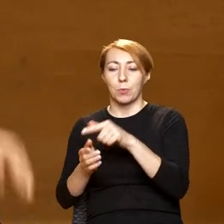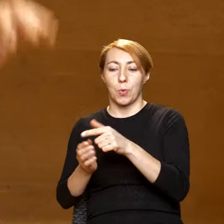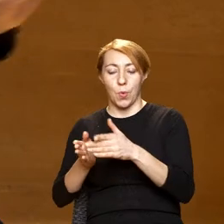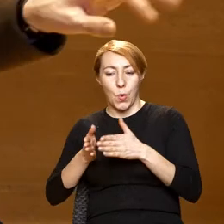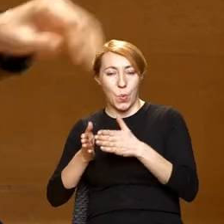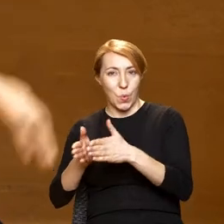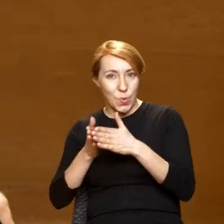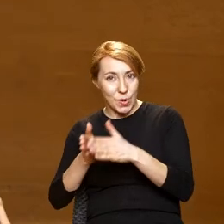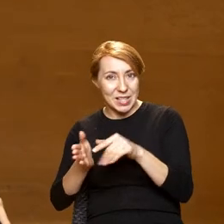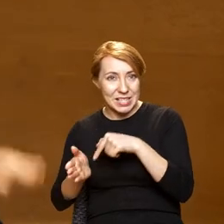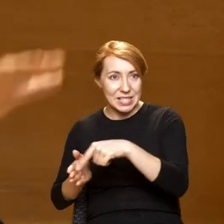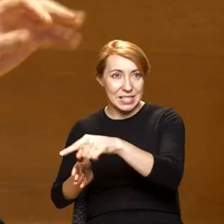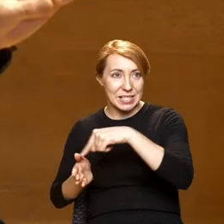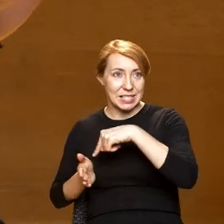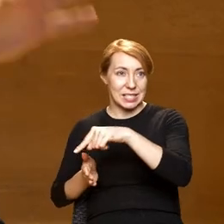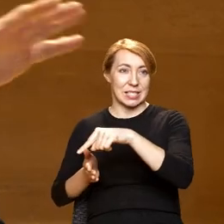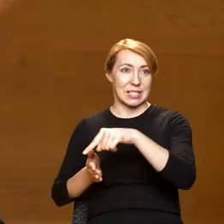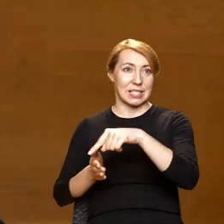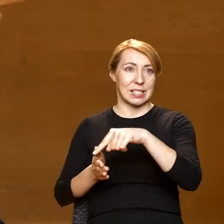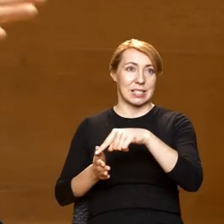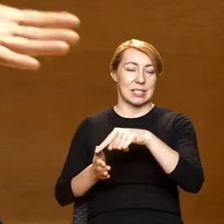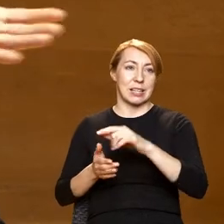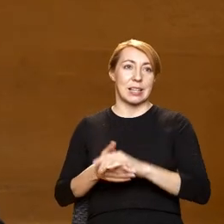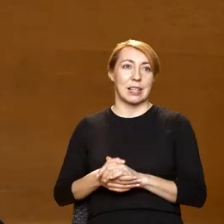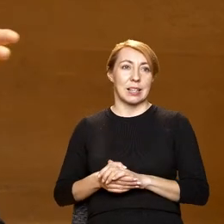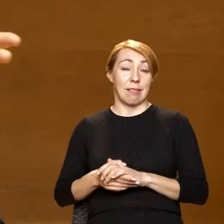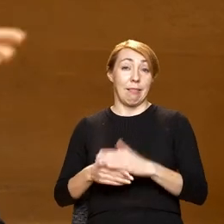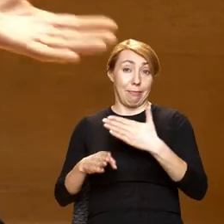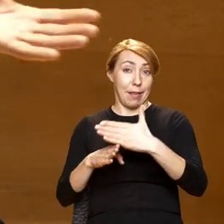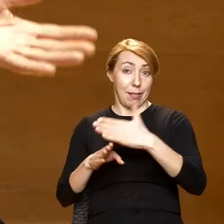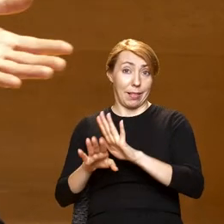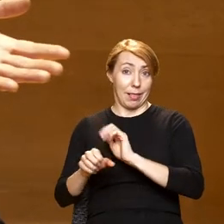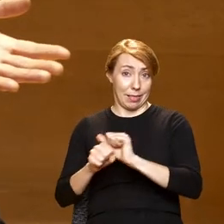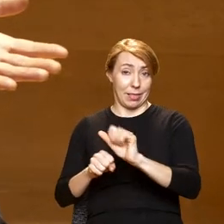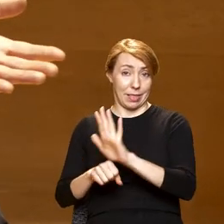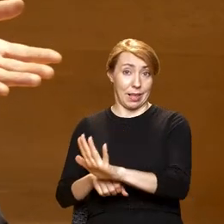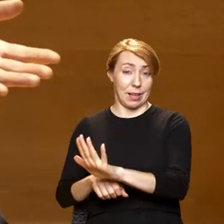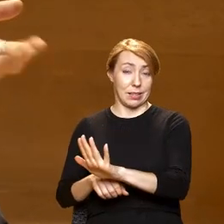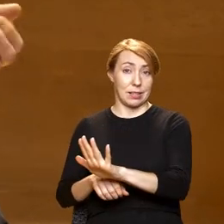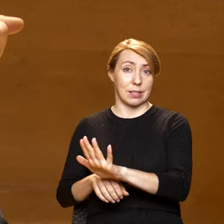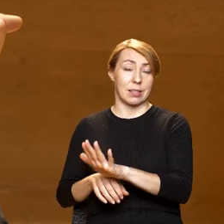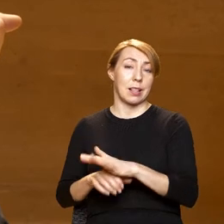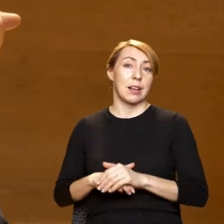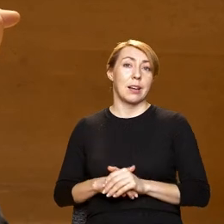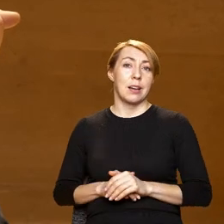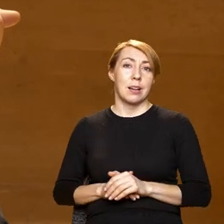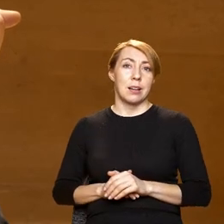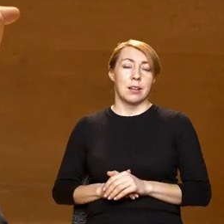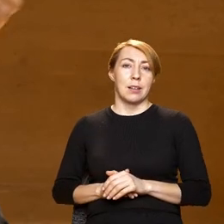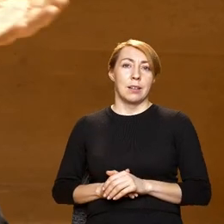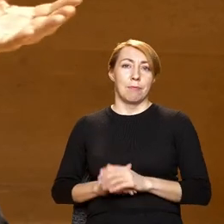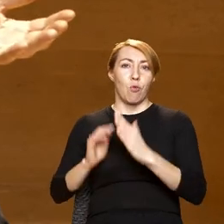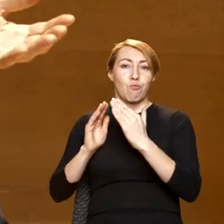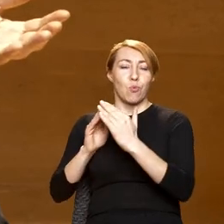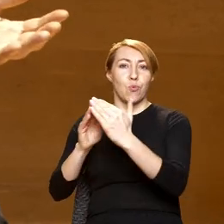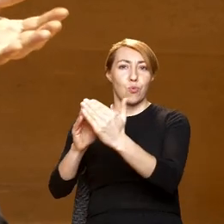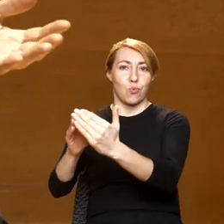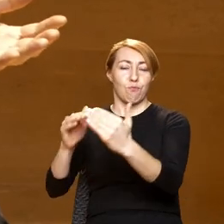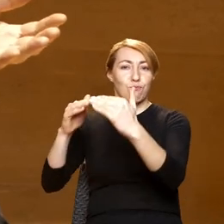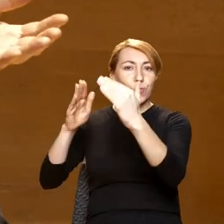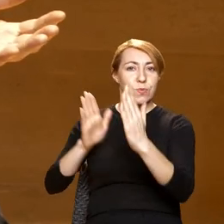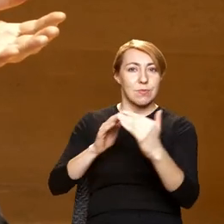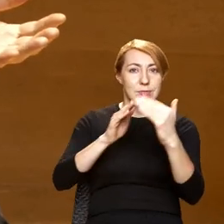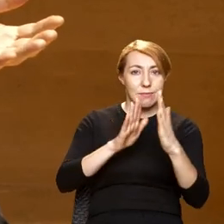no, Savičius, Bakštova, jest to, te te doma, te budynki